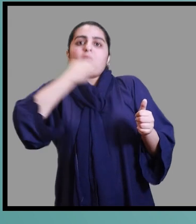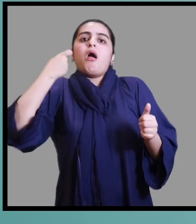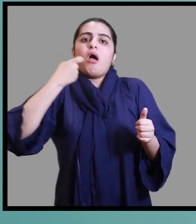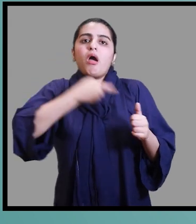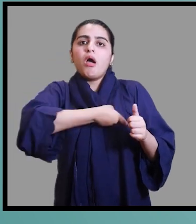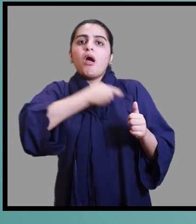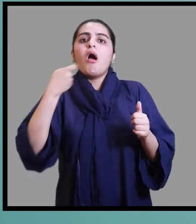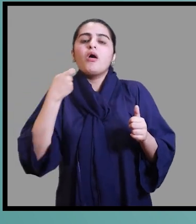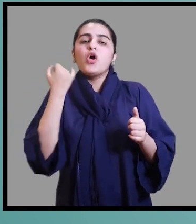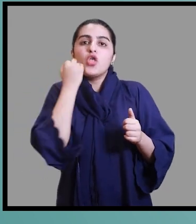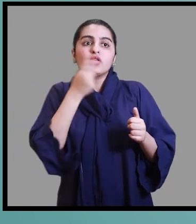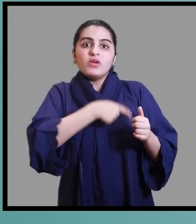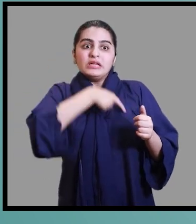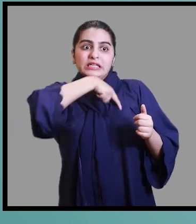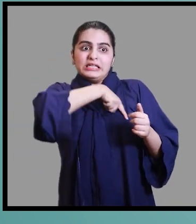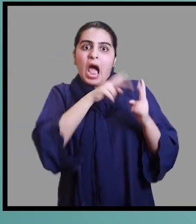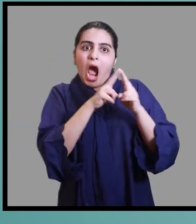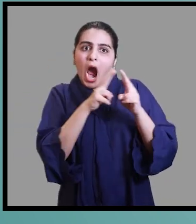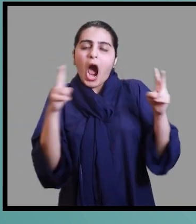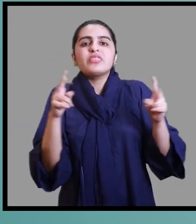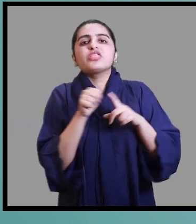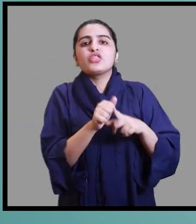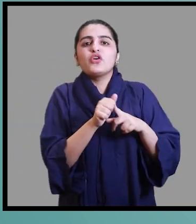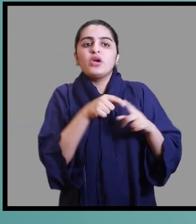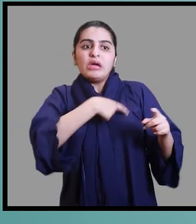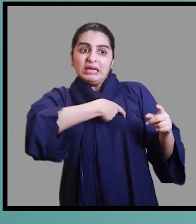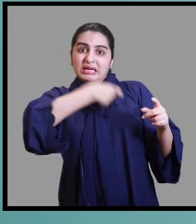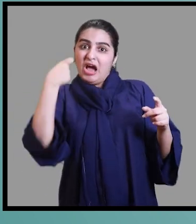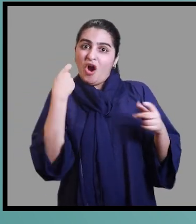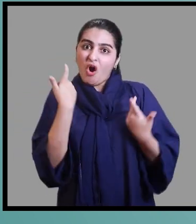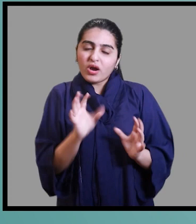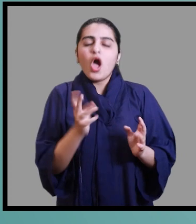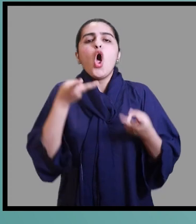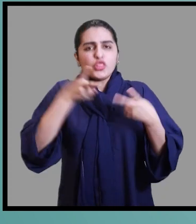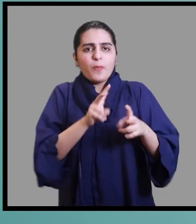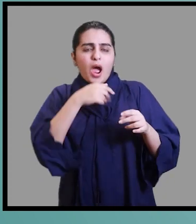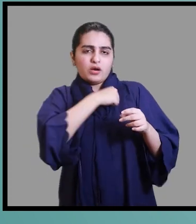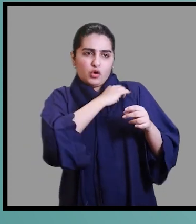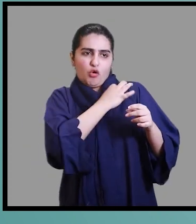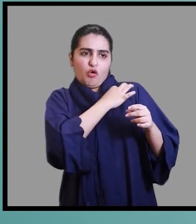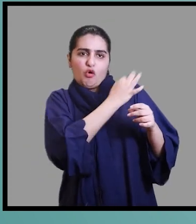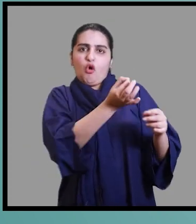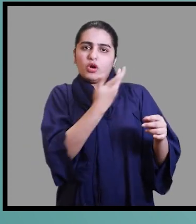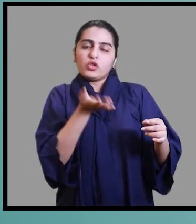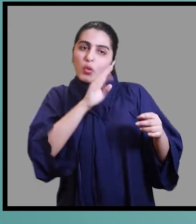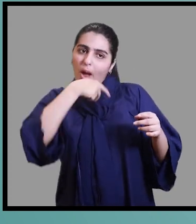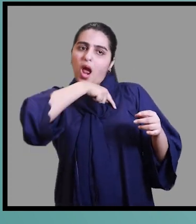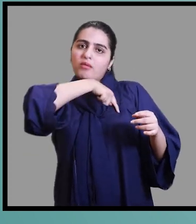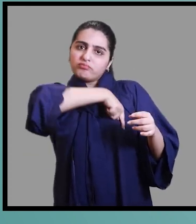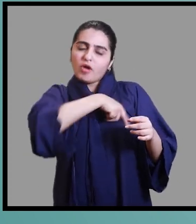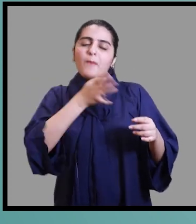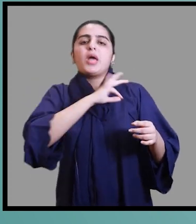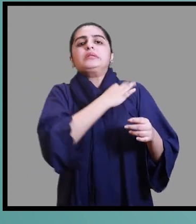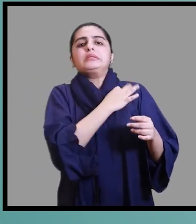है एंडोथेलाइज होने में, इसको वायर को हार्ट के अंदर सेटल होने में, तो वायर स्लिप हो सकता है, ये होता है तो हम इसको दोबारा खोल के फिक्स किया